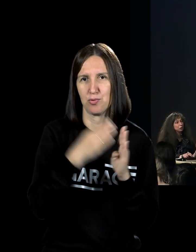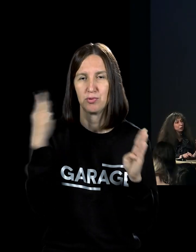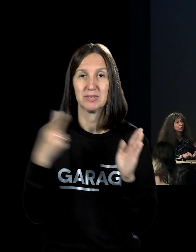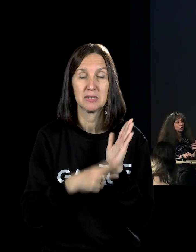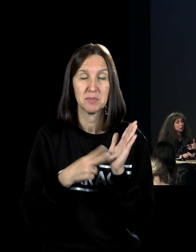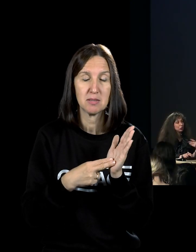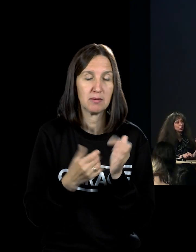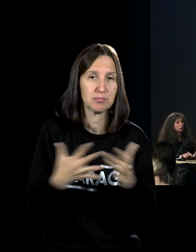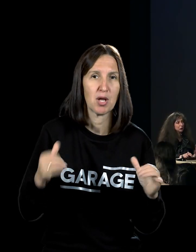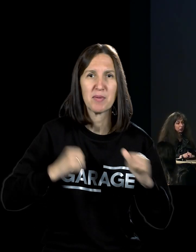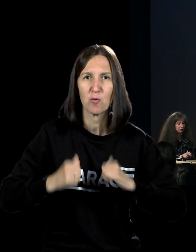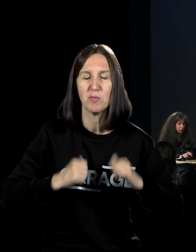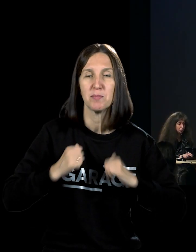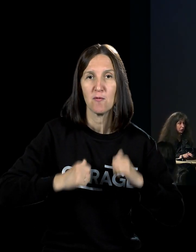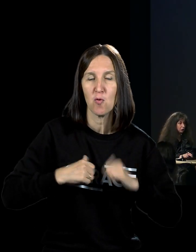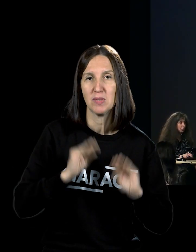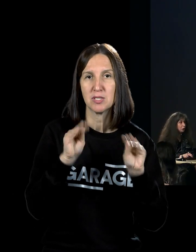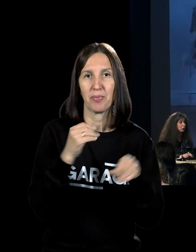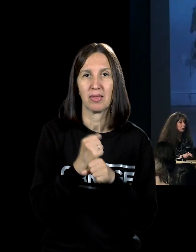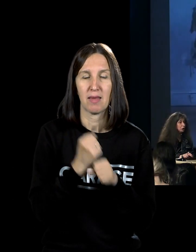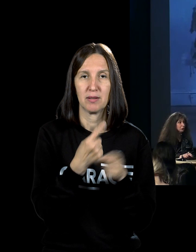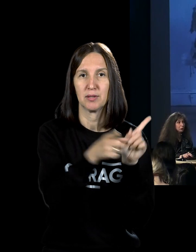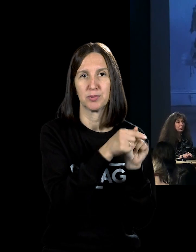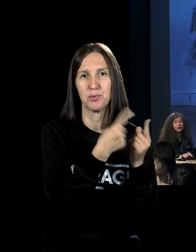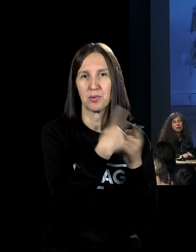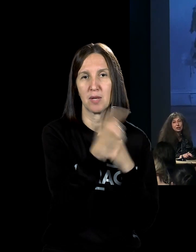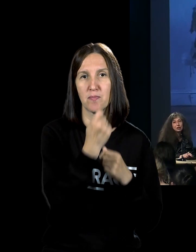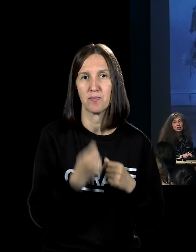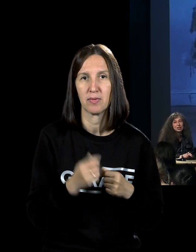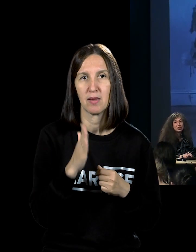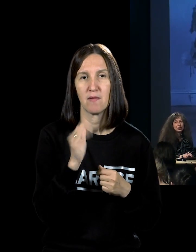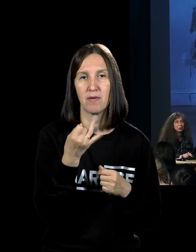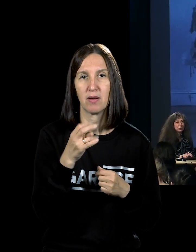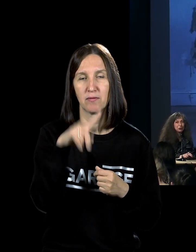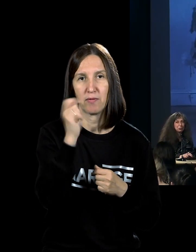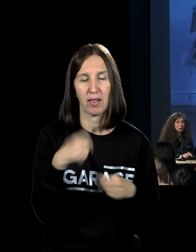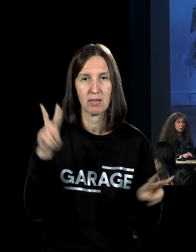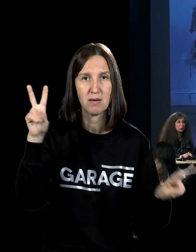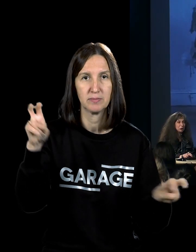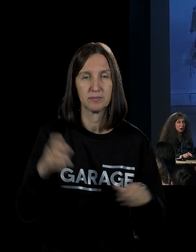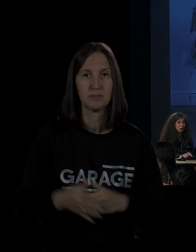такой замечательным перформансом, который он делает вместе с другим художником «Война».